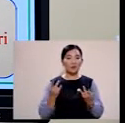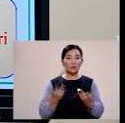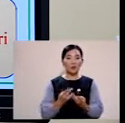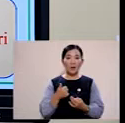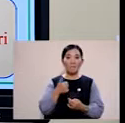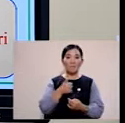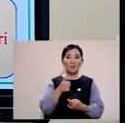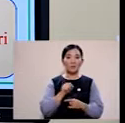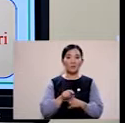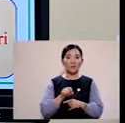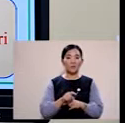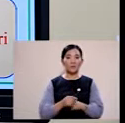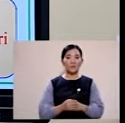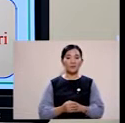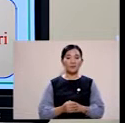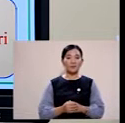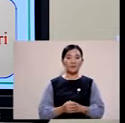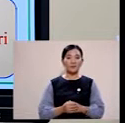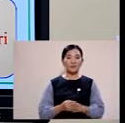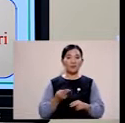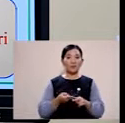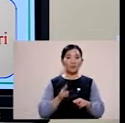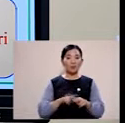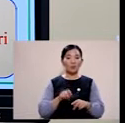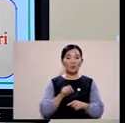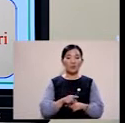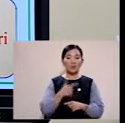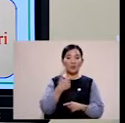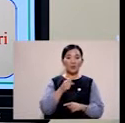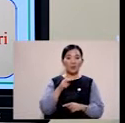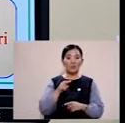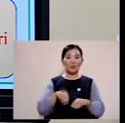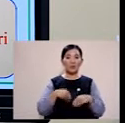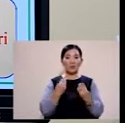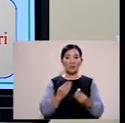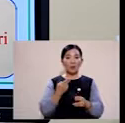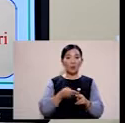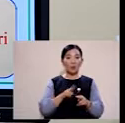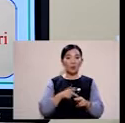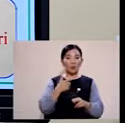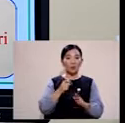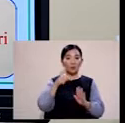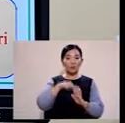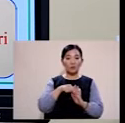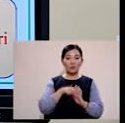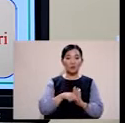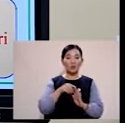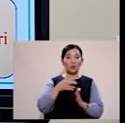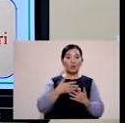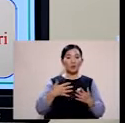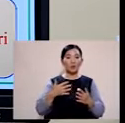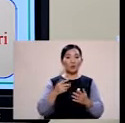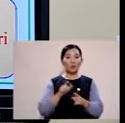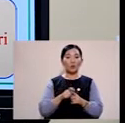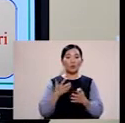Birinchi mashq. Bu mashqda gaplar berilgan, va bu gaplarni ichidan turdosh otlarni